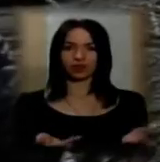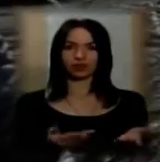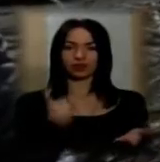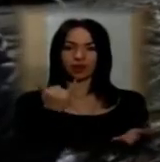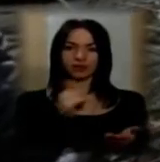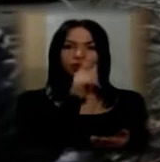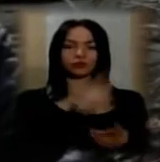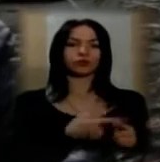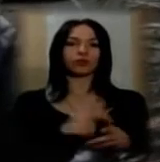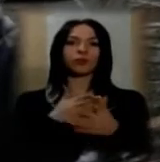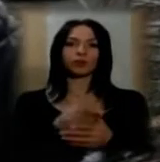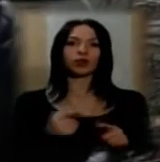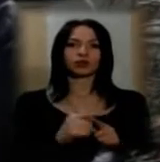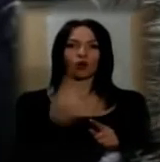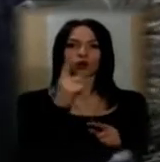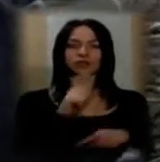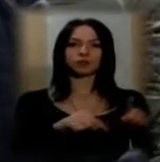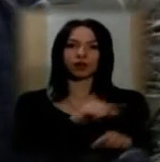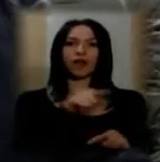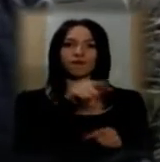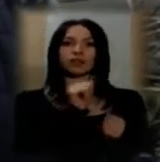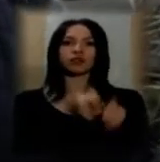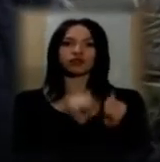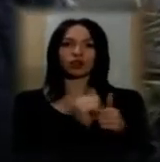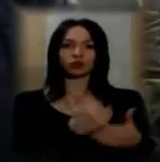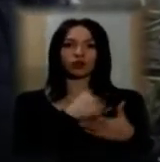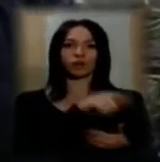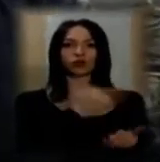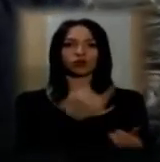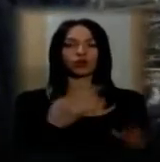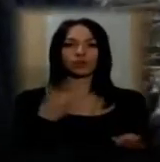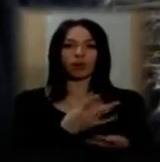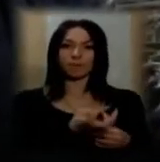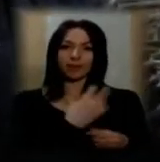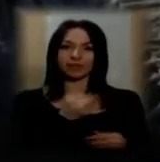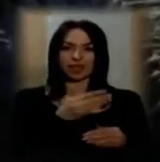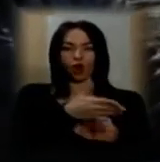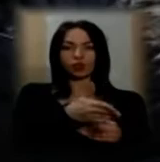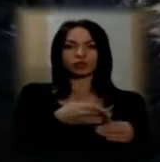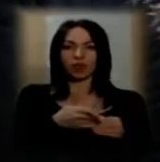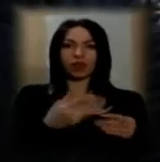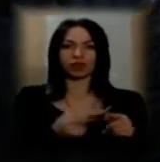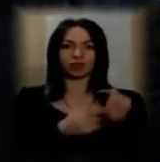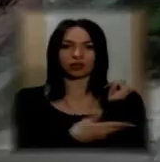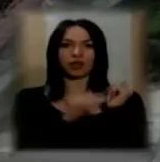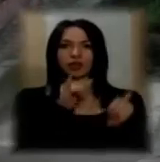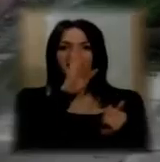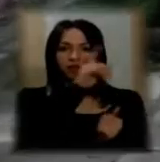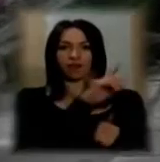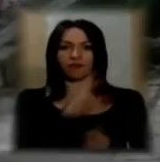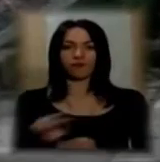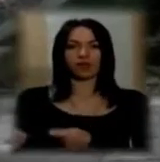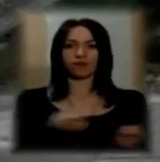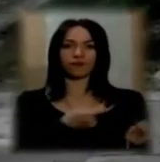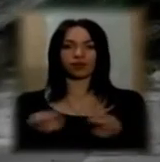один з батьків. Він часто нам допомагає. Він сьогодні має прийти і розпиляти це дерево. Він його і вивезе. Ольга